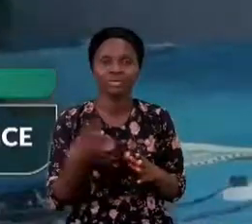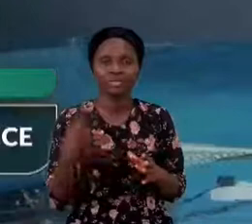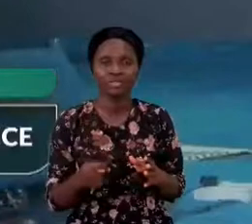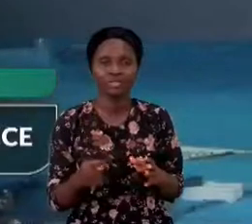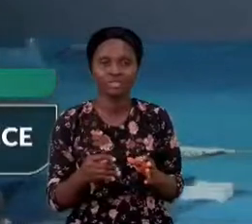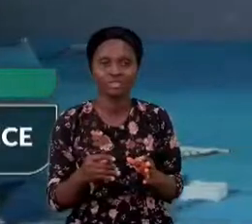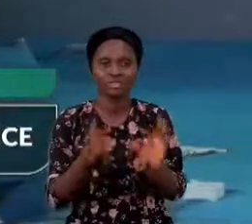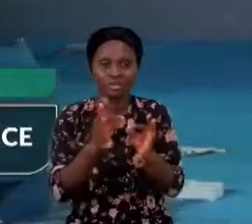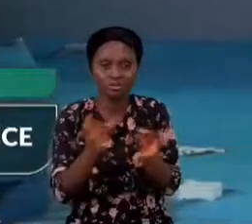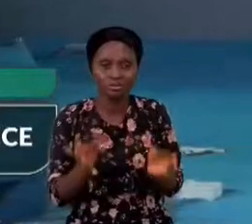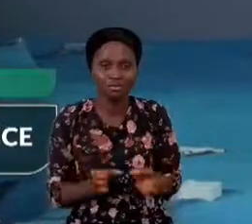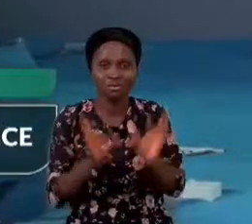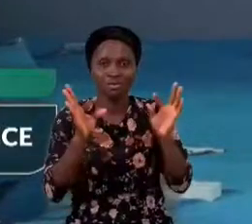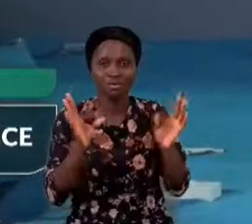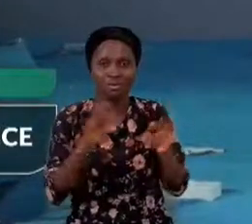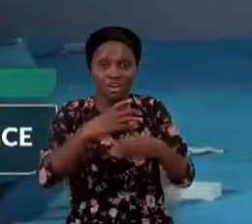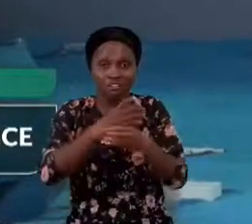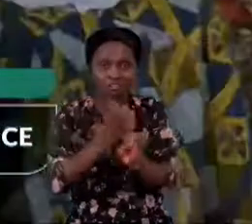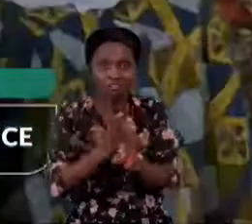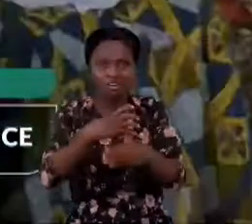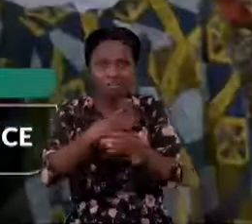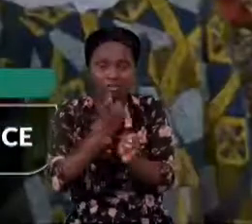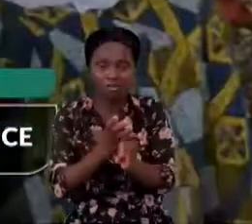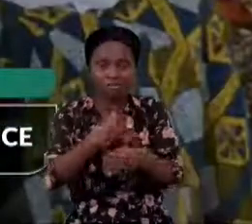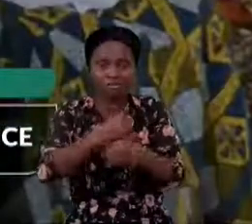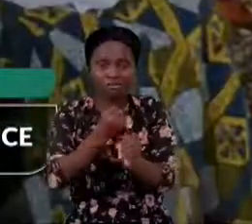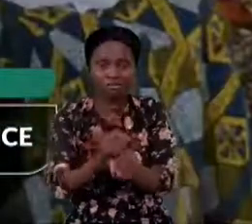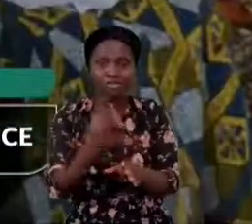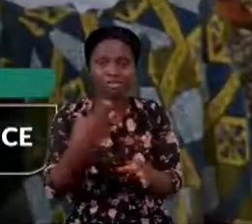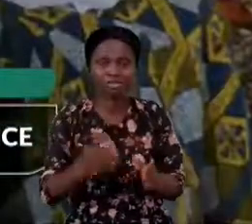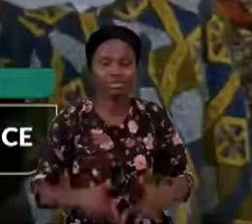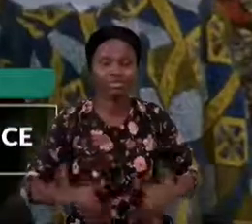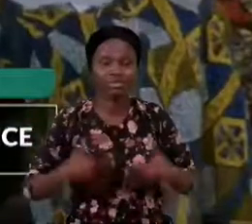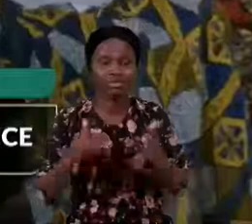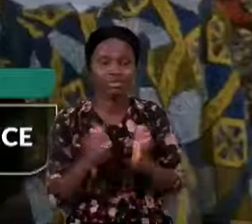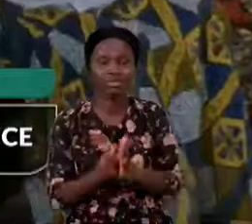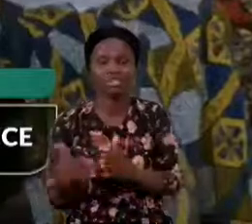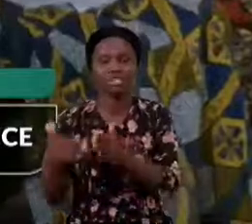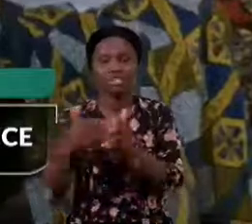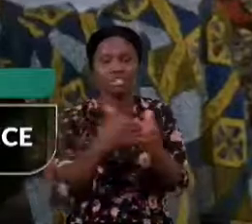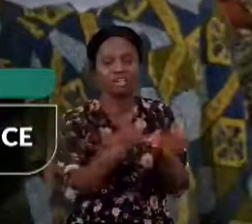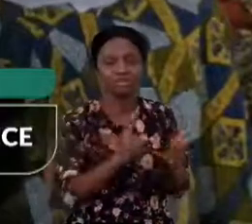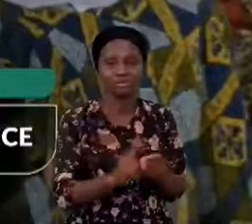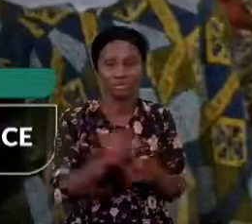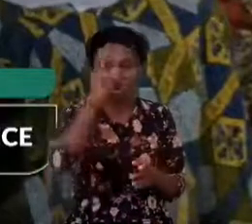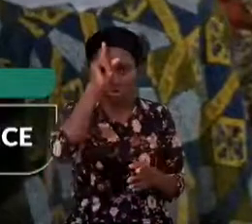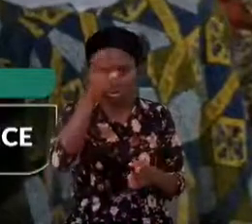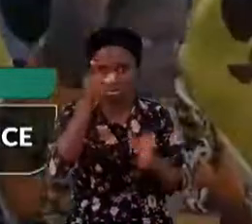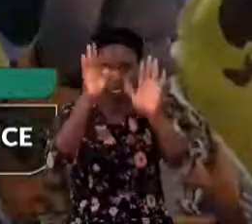veut t'élever et aujourd'hui, il va t'élever. Où es-tu là-bas? Dieu te